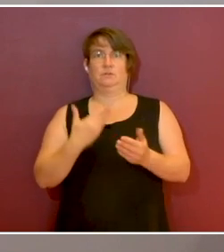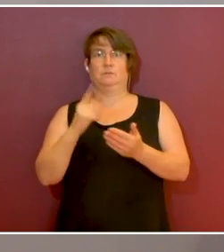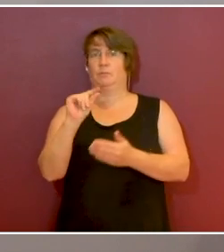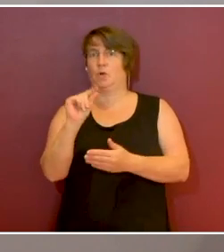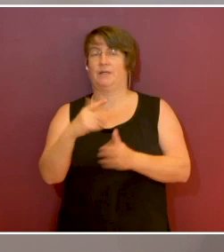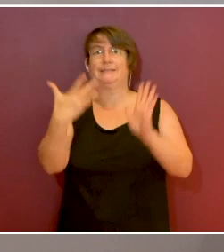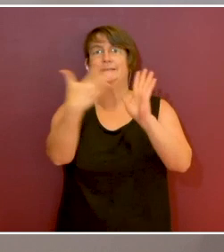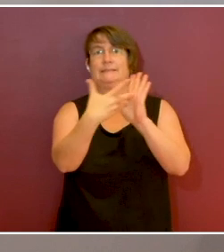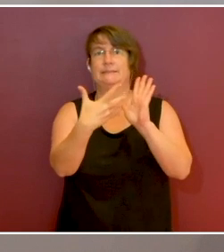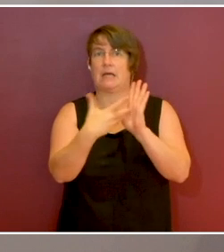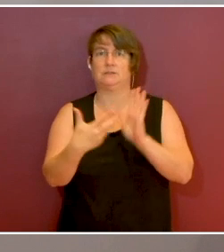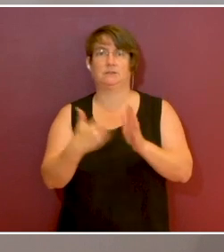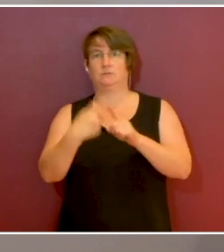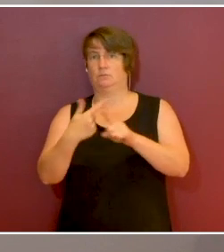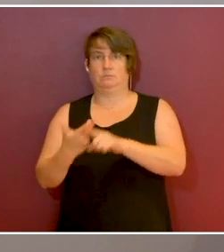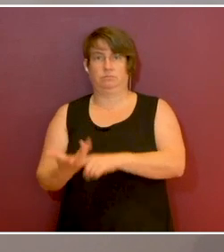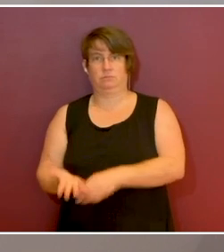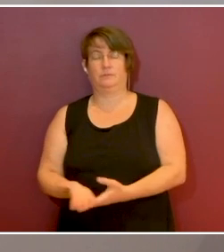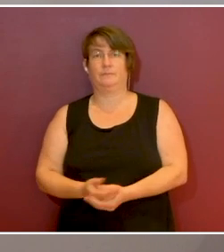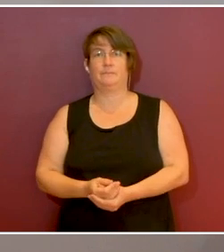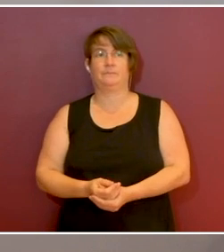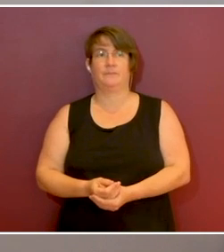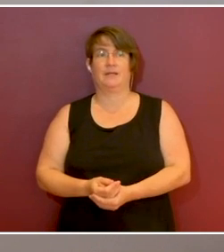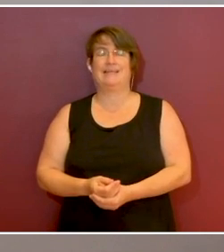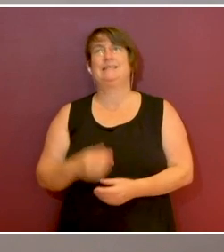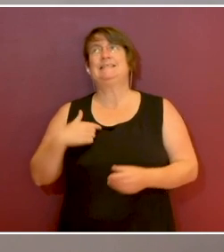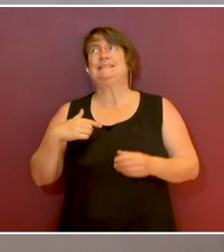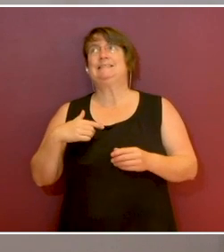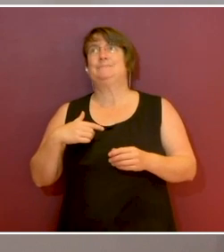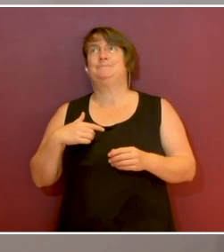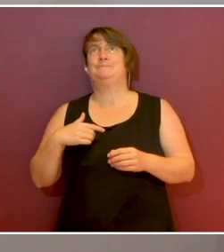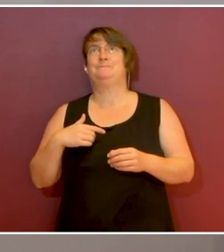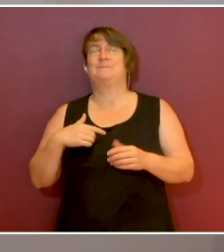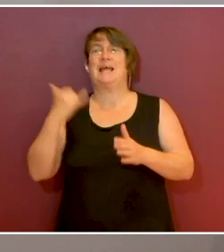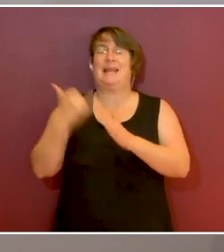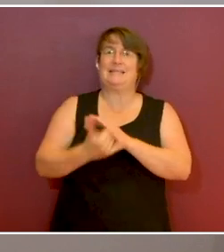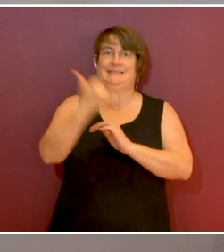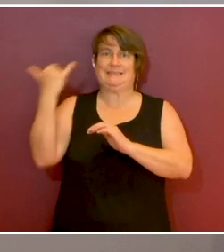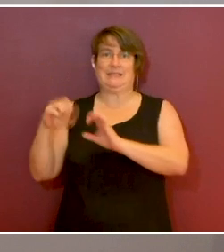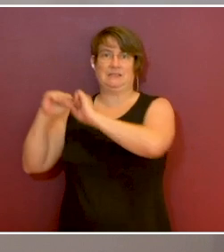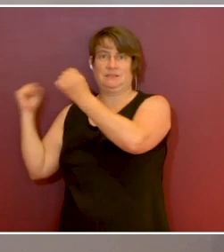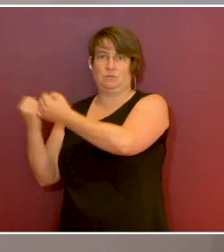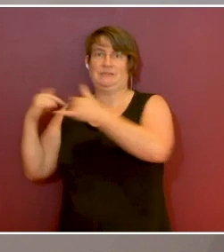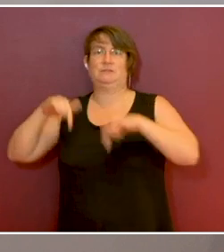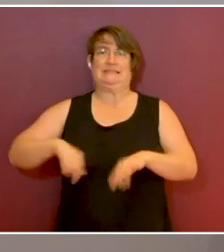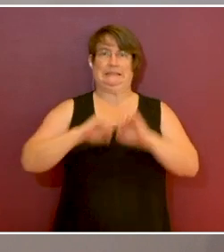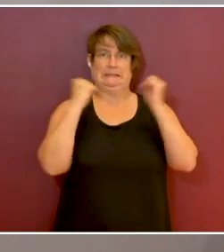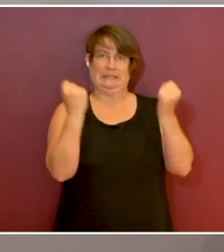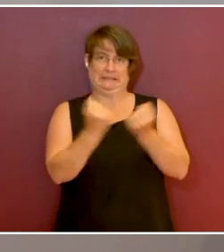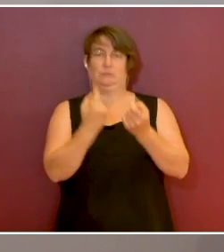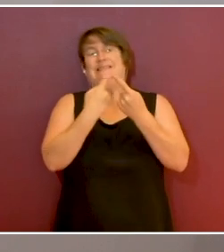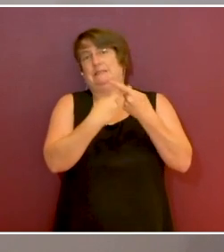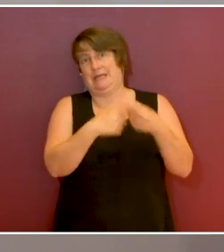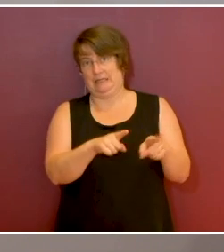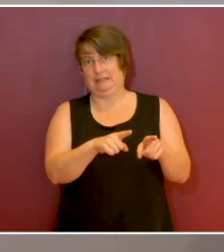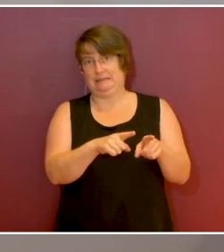Sprichtests und so weiter. Die Situation ist ja eine andere als letztes Jahr, Frau Rippegarter. Wir haben jetzt zum Beispiel die